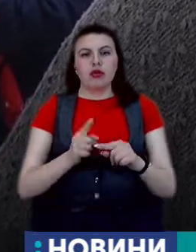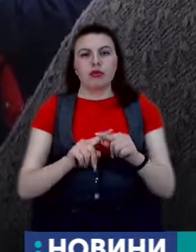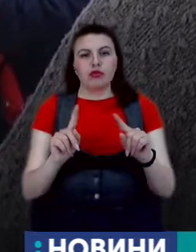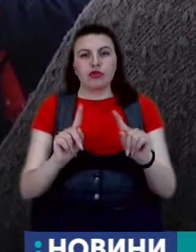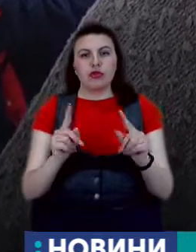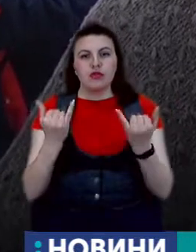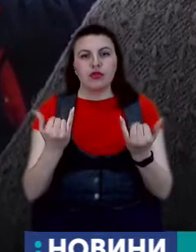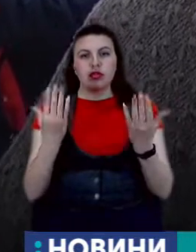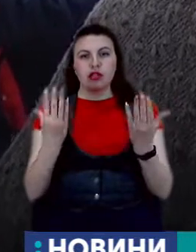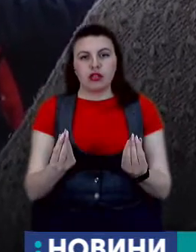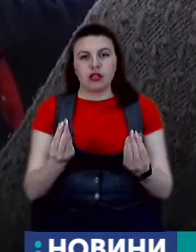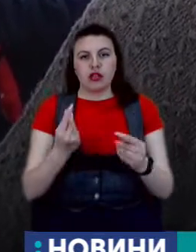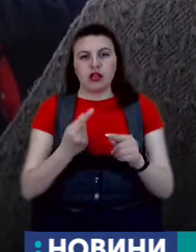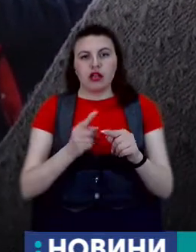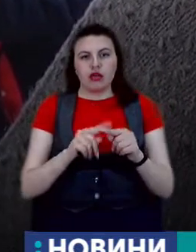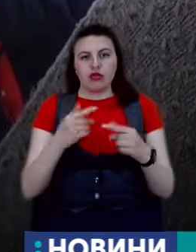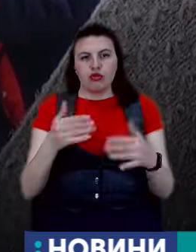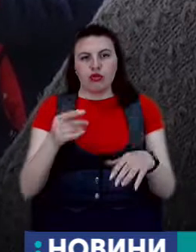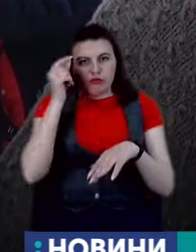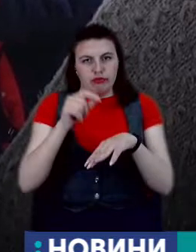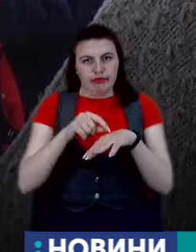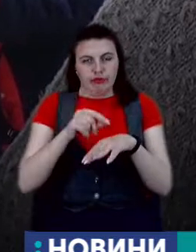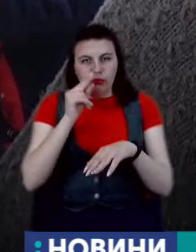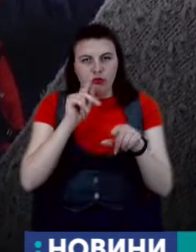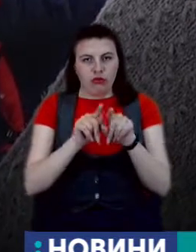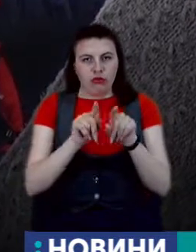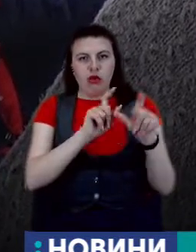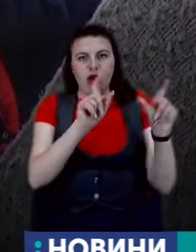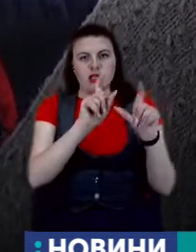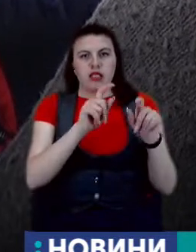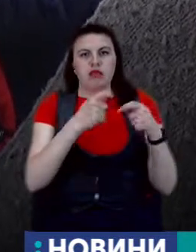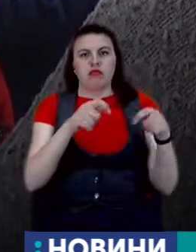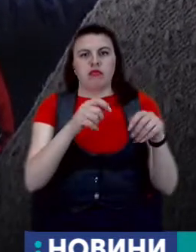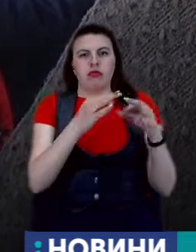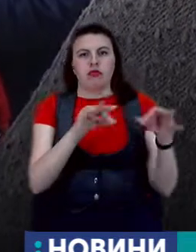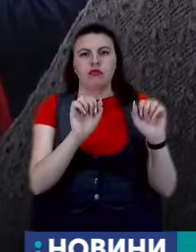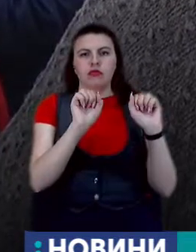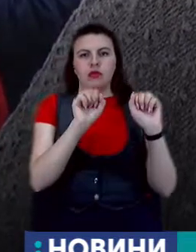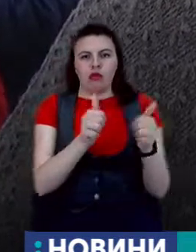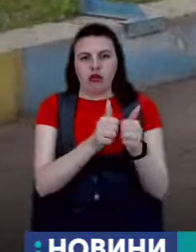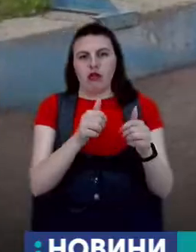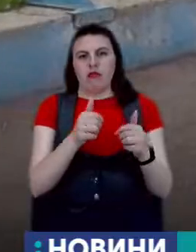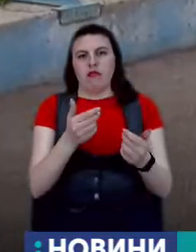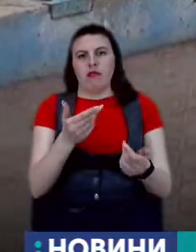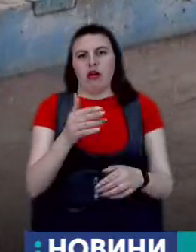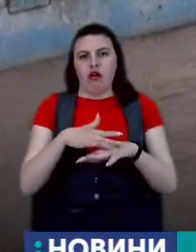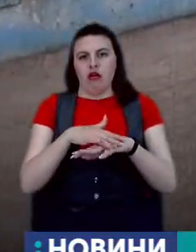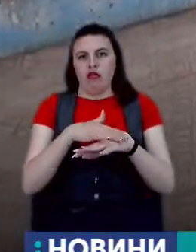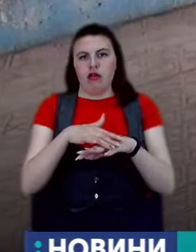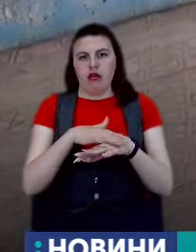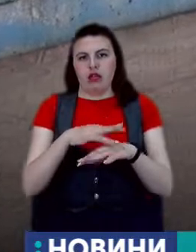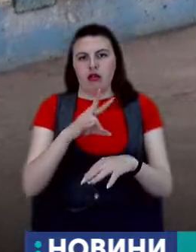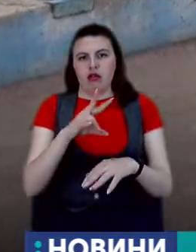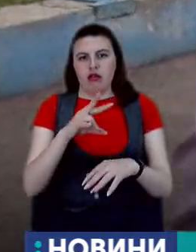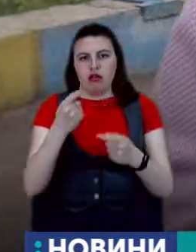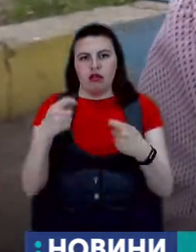це вже війшло в якусь стадію маразму. Магазини торгують, які рядом, ларьки в ринки не торгують. Я на замках